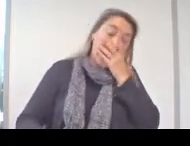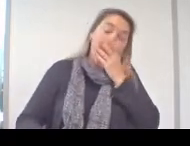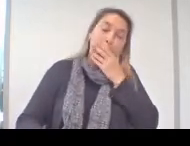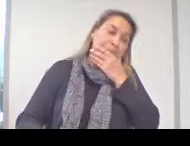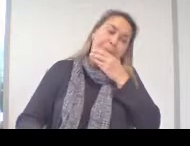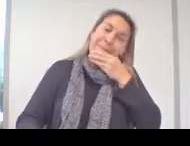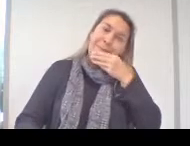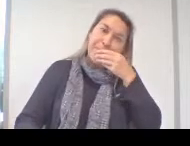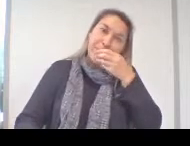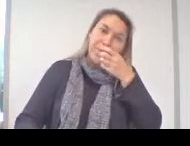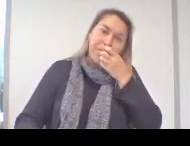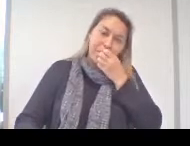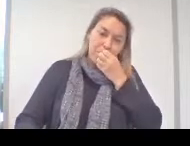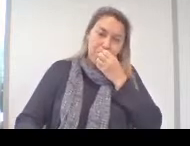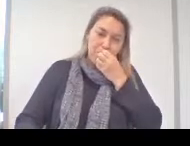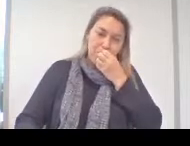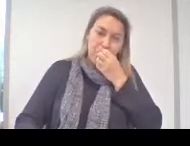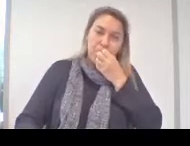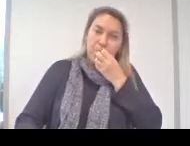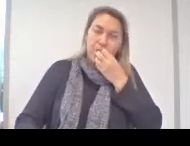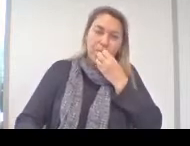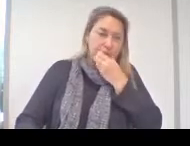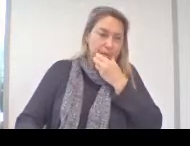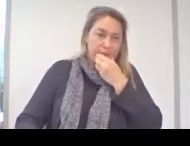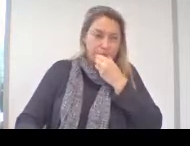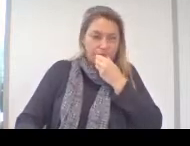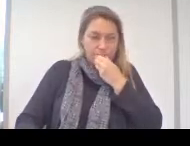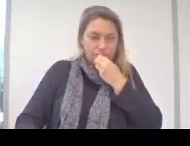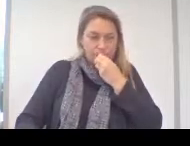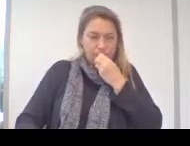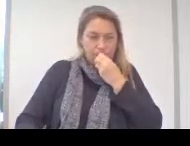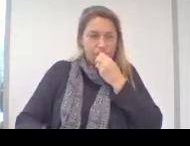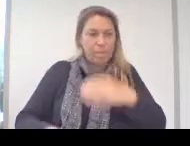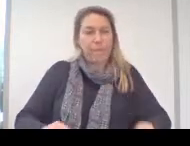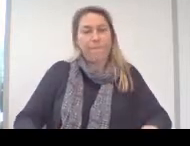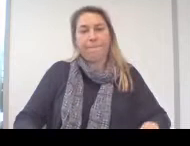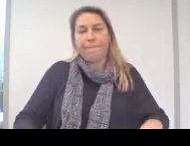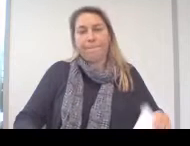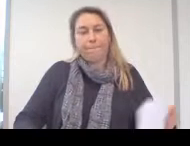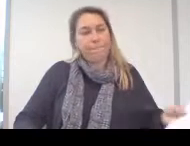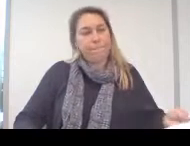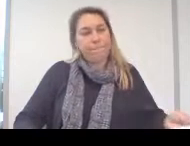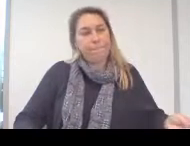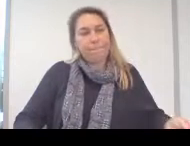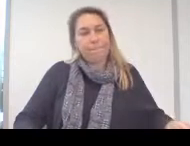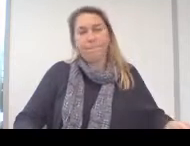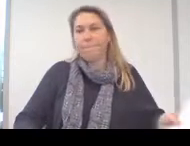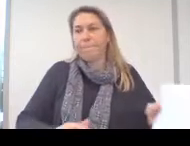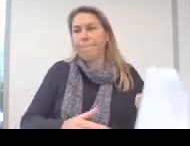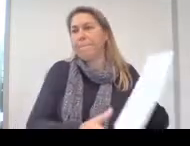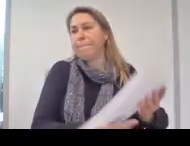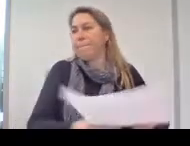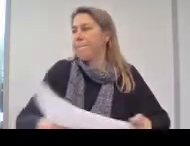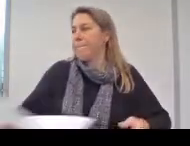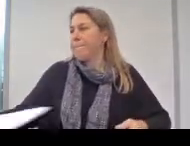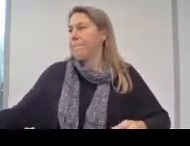entretenir, il faut assurer un suivi de la maintenance des extérieurs. Et donc, on recrute des agents d'entretien, des ouvriers de maintenance,